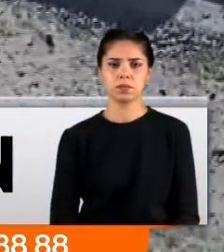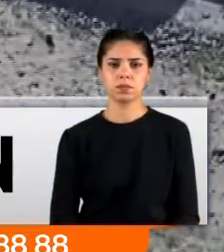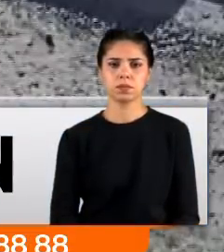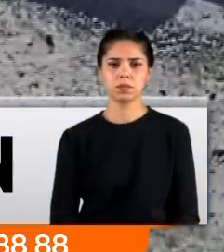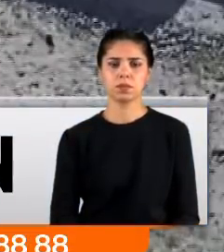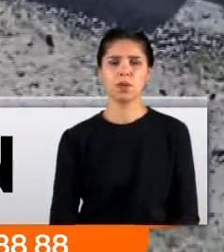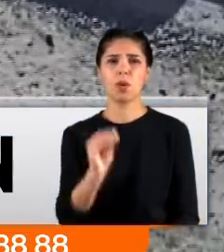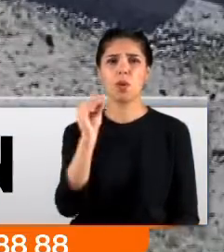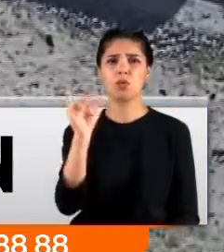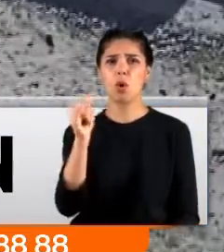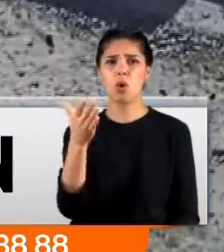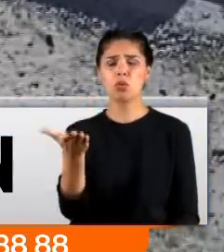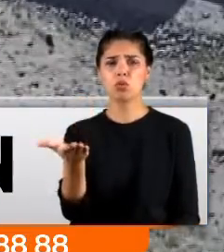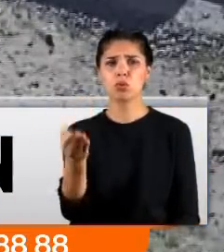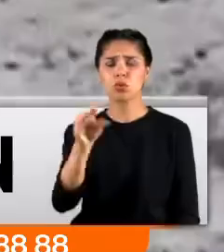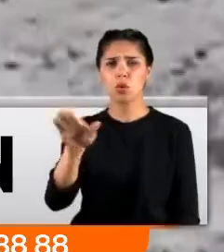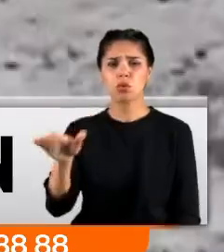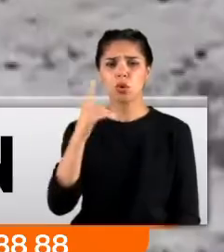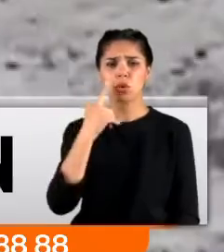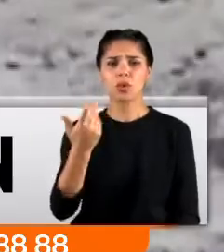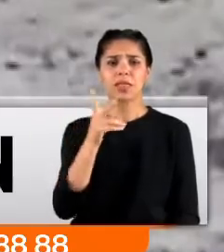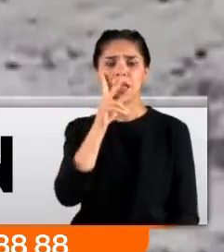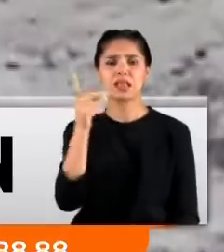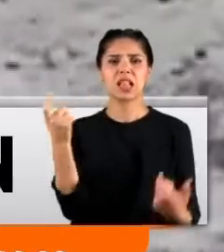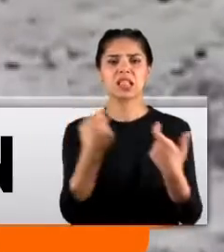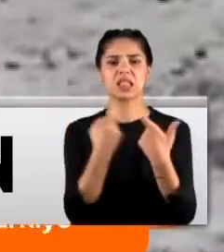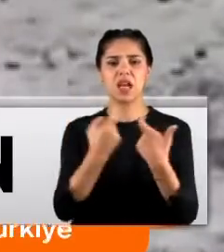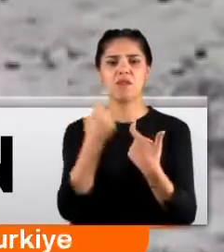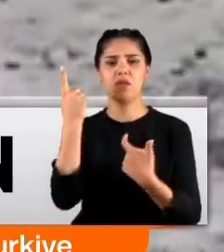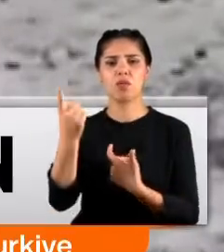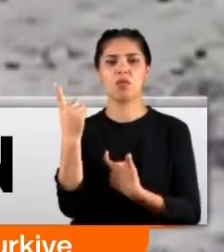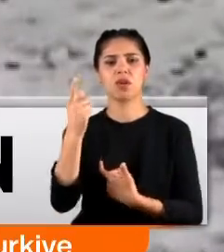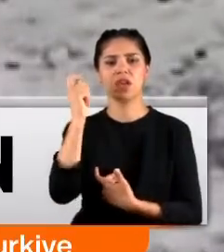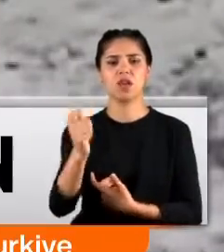Daha oyun çağındalar. Ancak ne yazık ki savaş onların tek gerçeği.